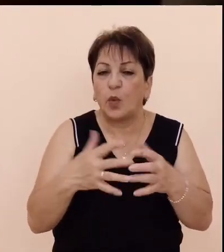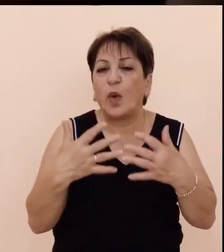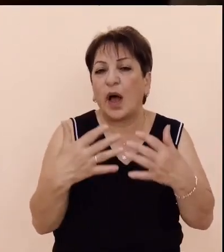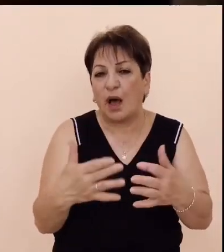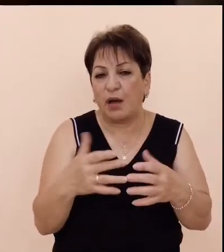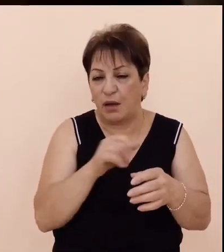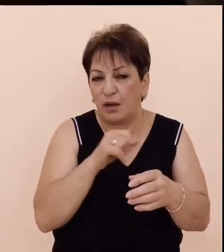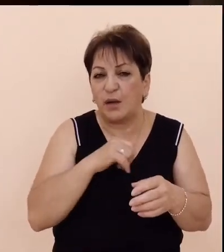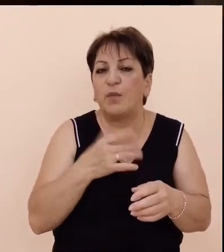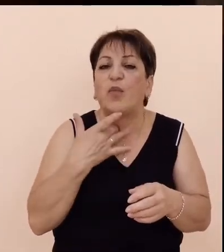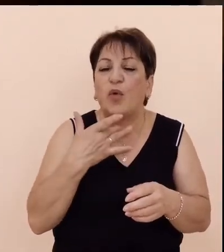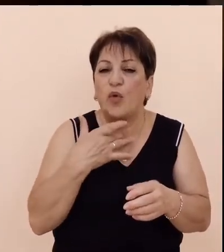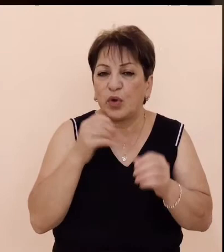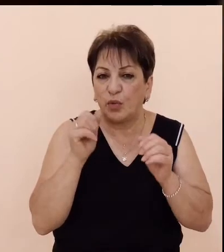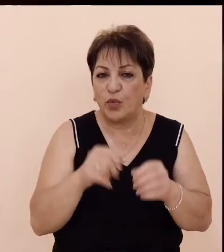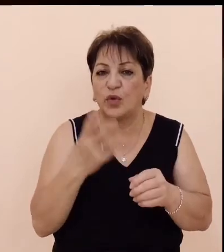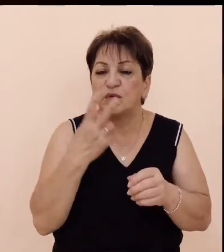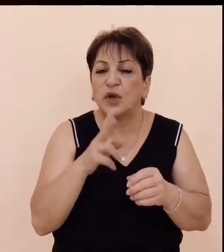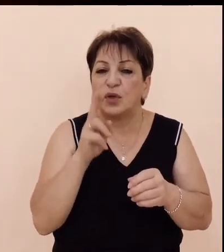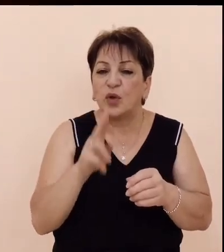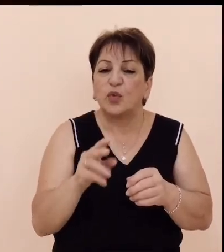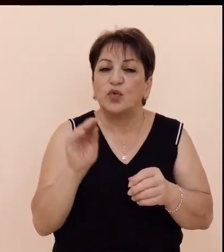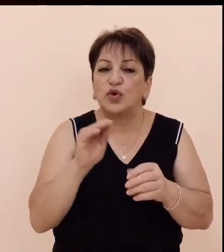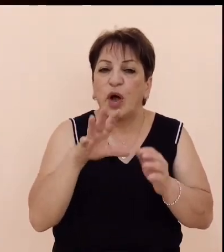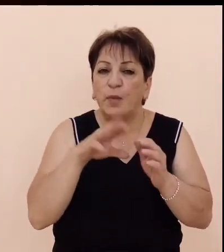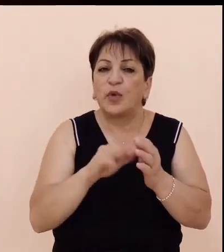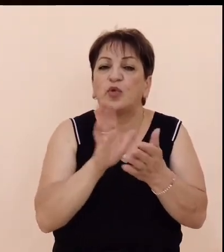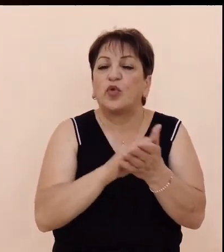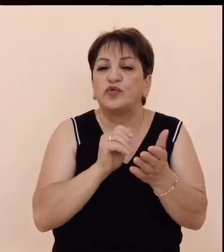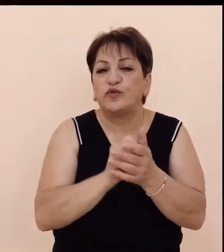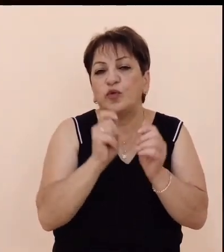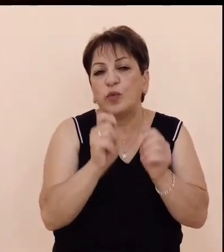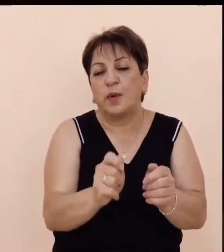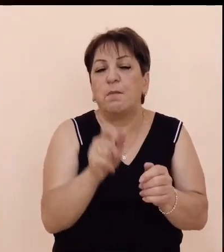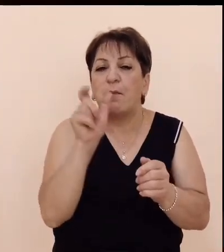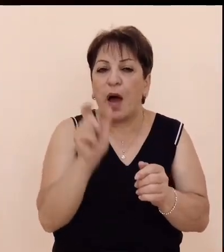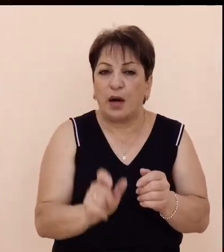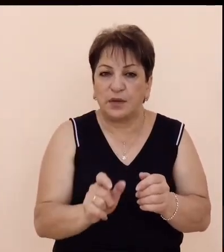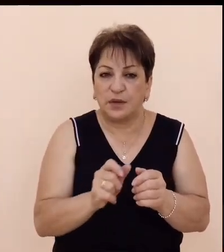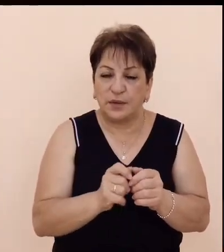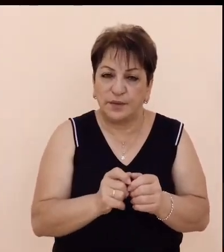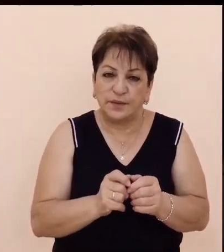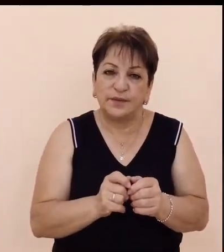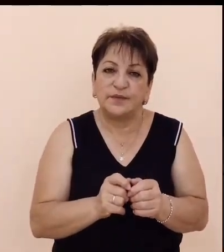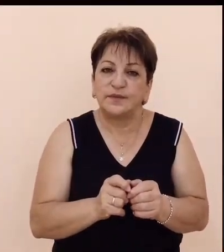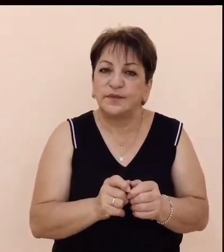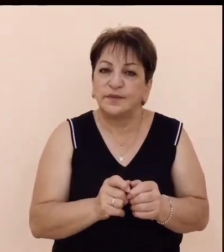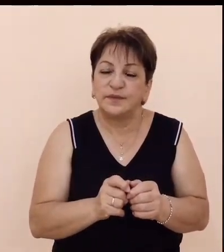22-րդ շաբաթից մասնագետները պտղին մարդ կկոչեն։